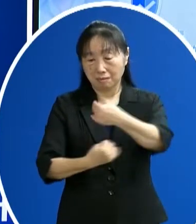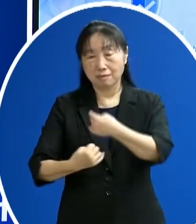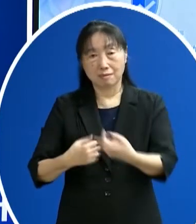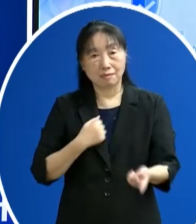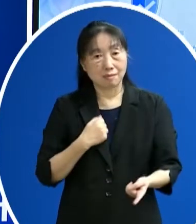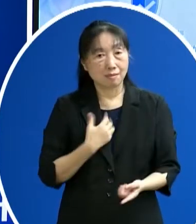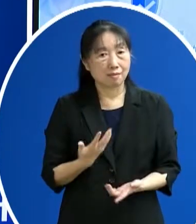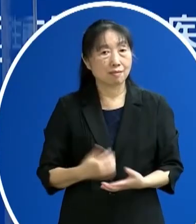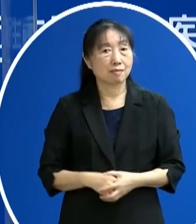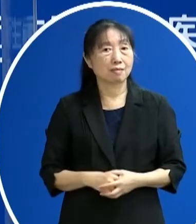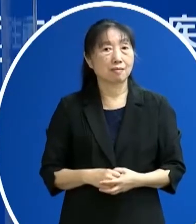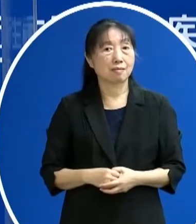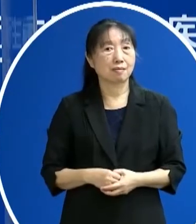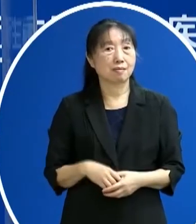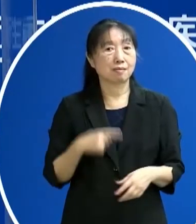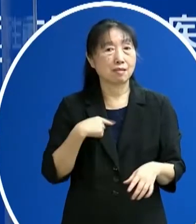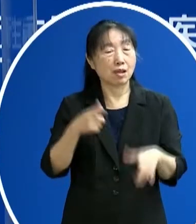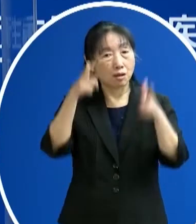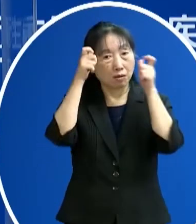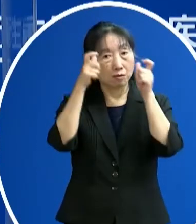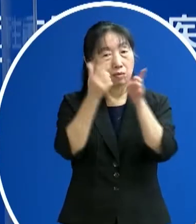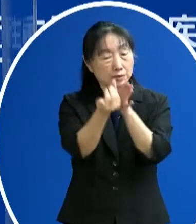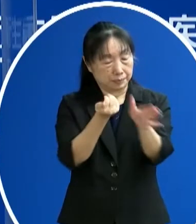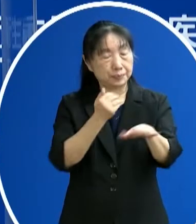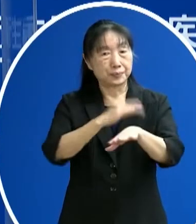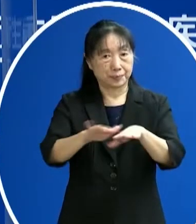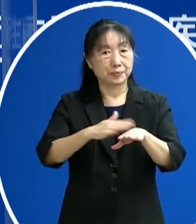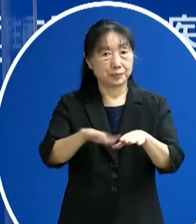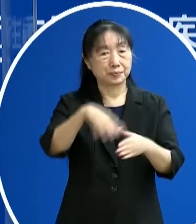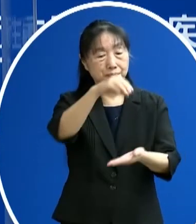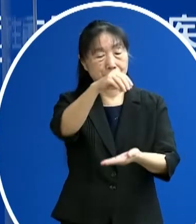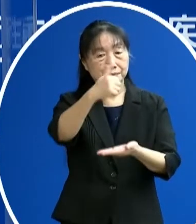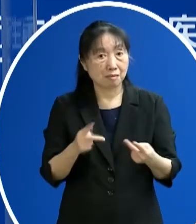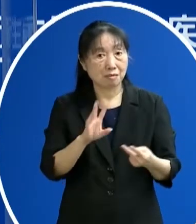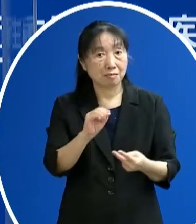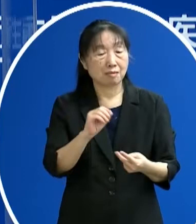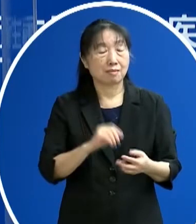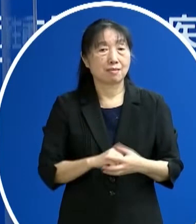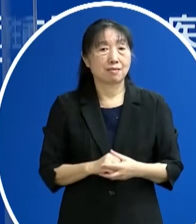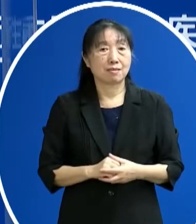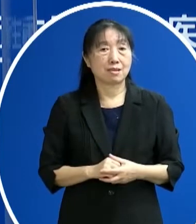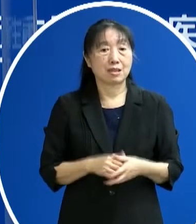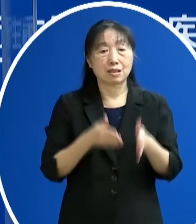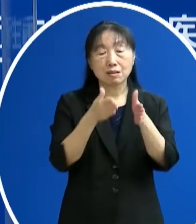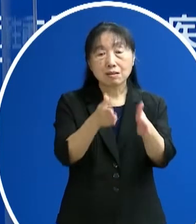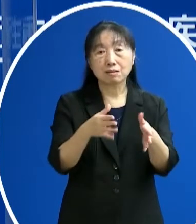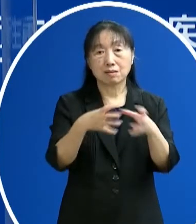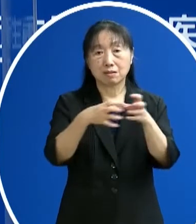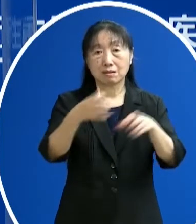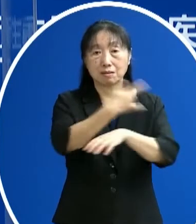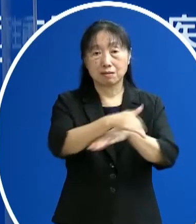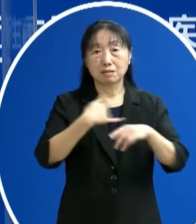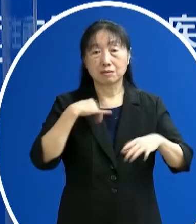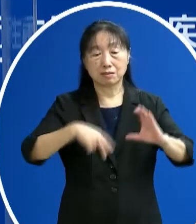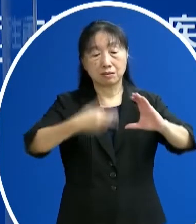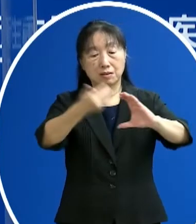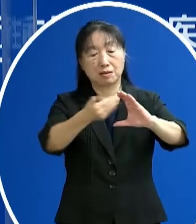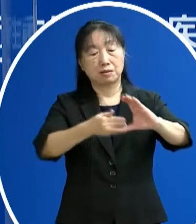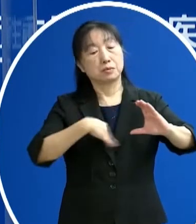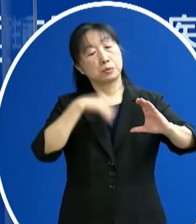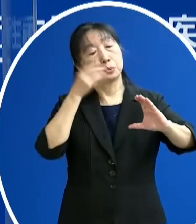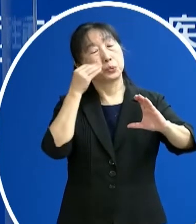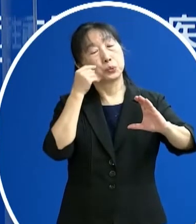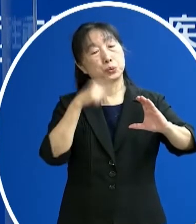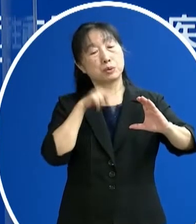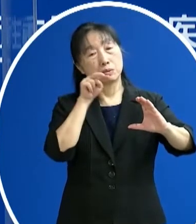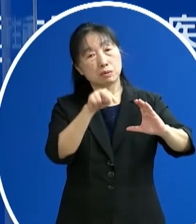谢谢。 好的，过年前一定会到了，过年前一定会到。好，对于伯利，我今天早上看电视，大家也都对